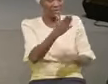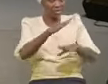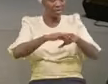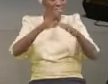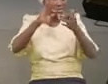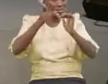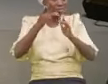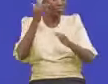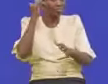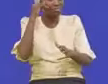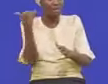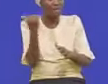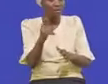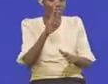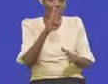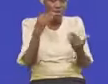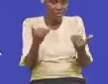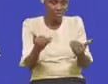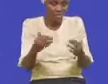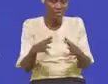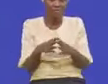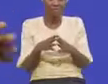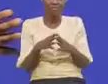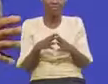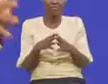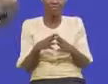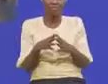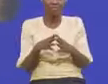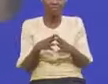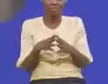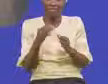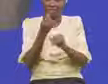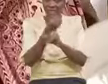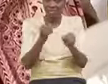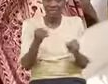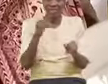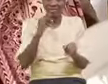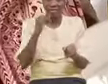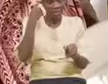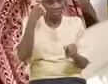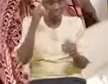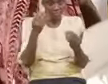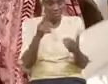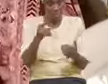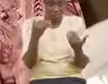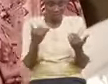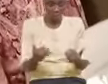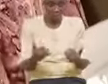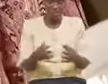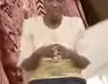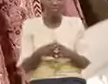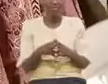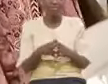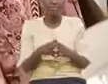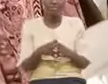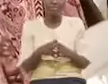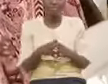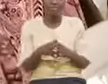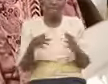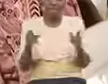Wame yi ke le mia ŋkɔ se le radio zivea. Wame yi ke le mia kpɔm le kamea. Ɖeɖe kpɔkpɔa